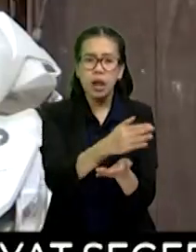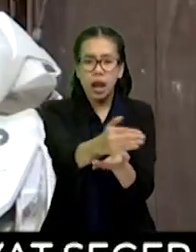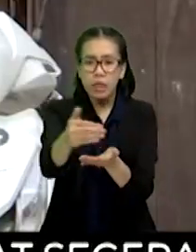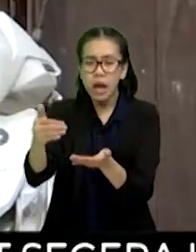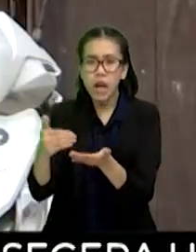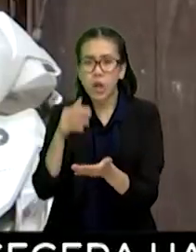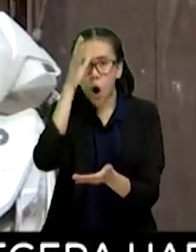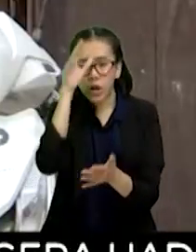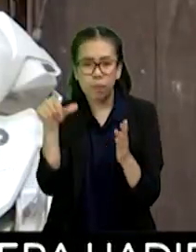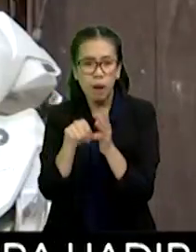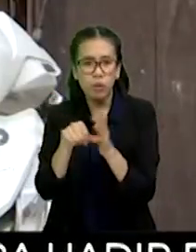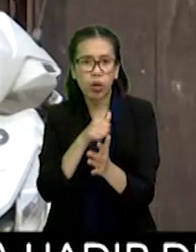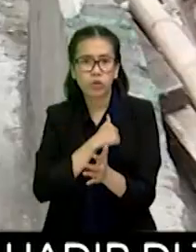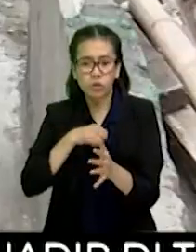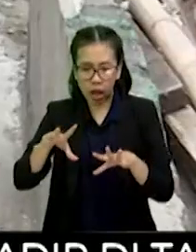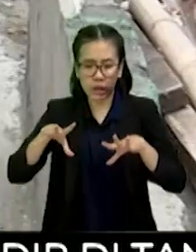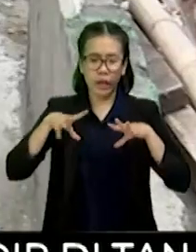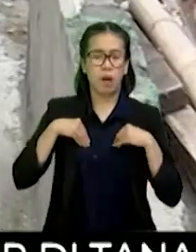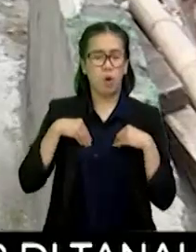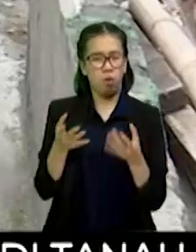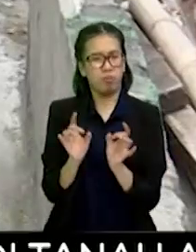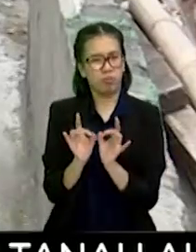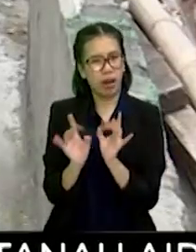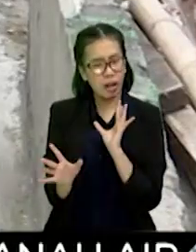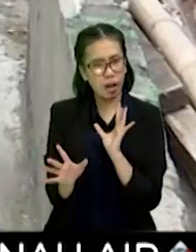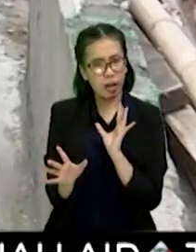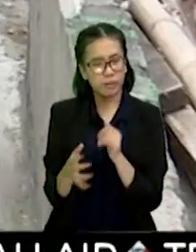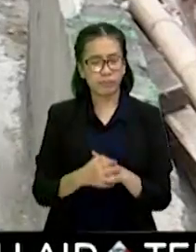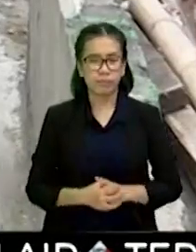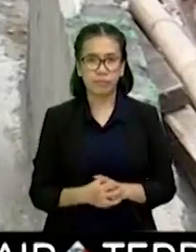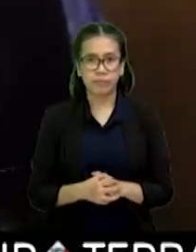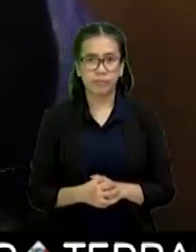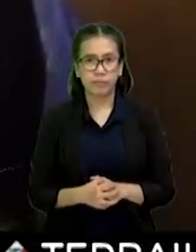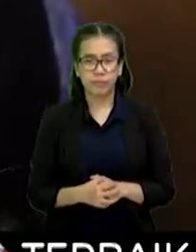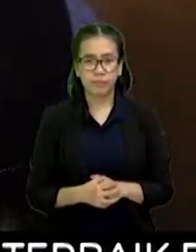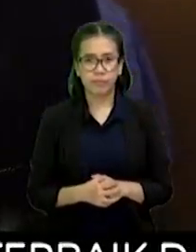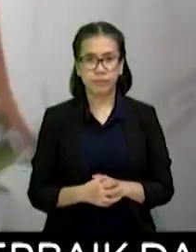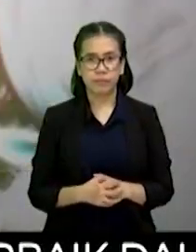penerima bantuan sosial di Indonesia Hai